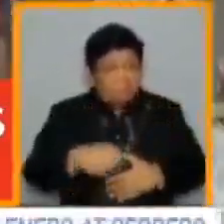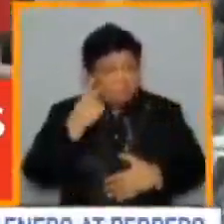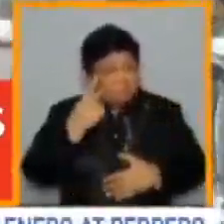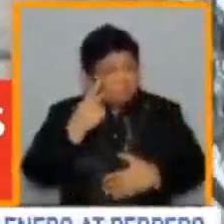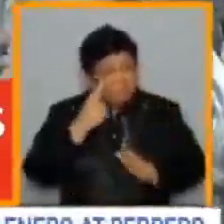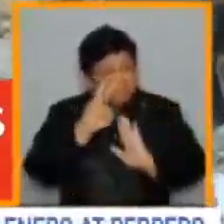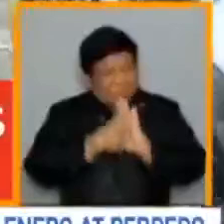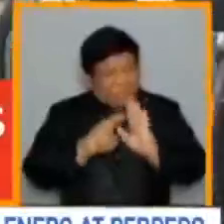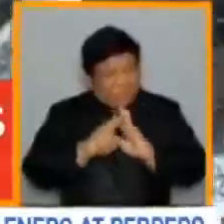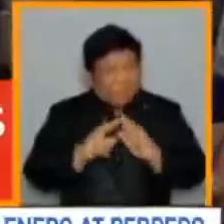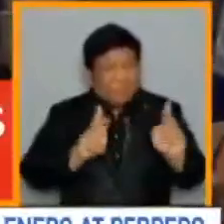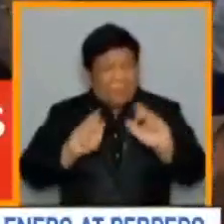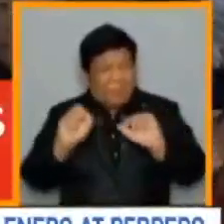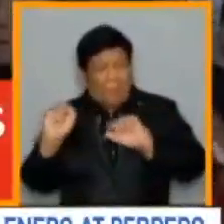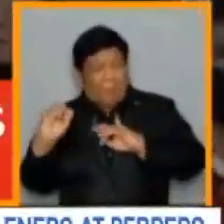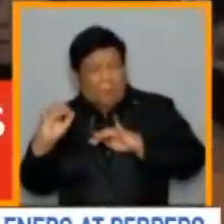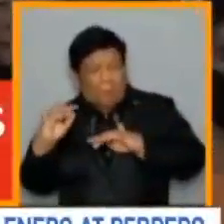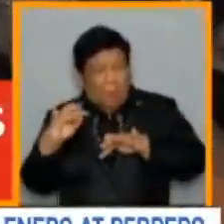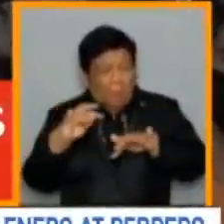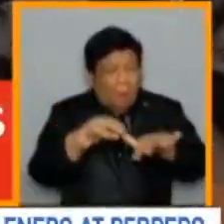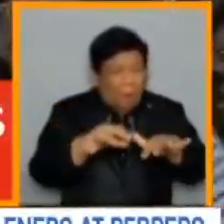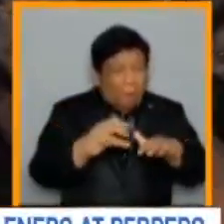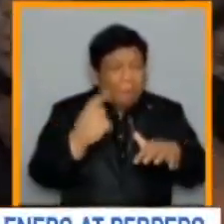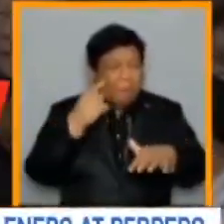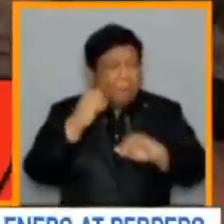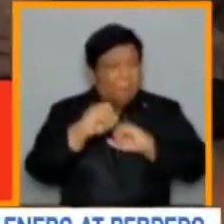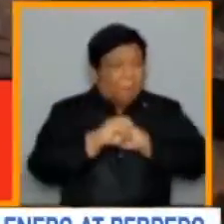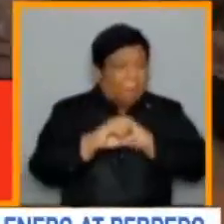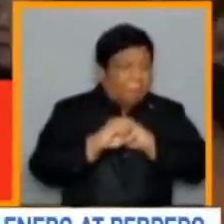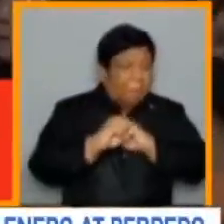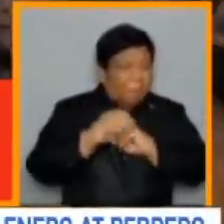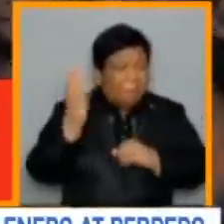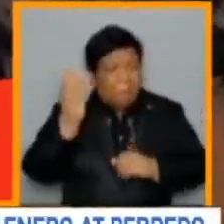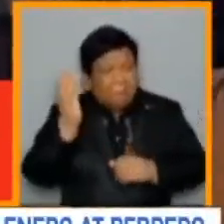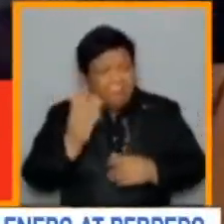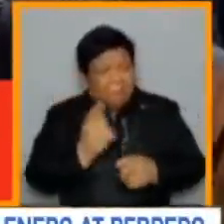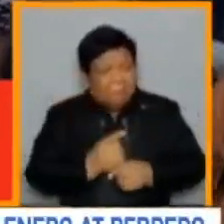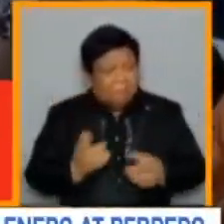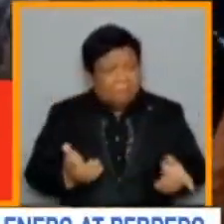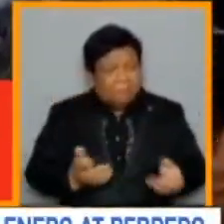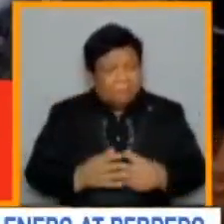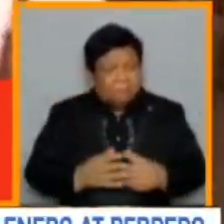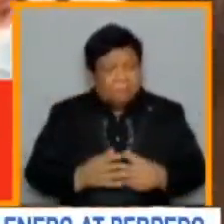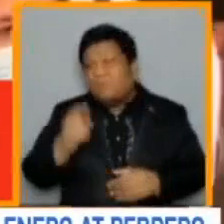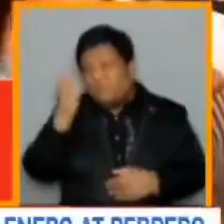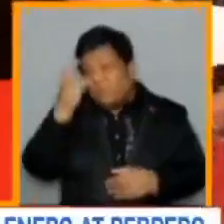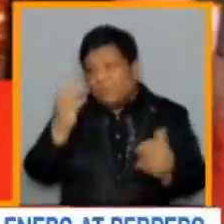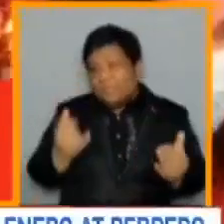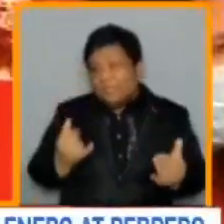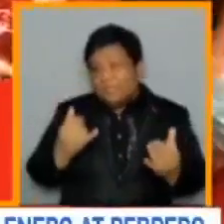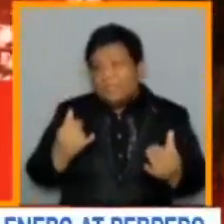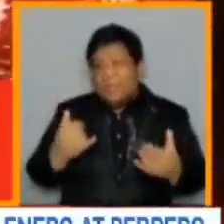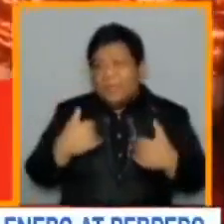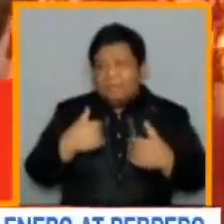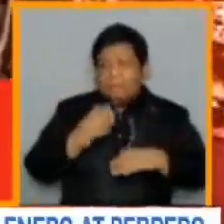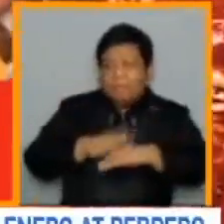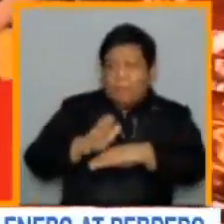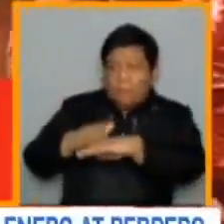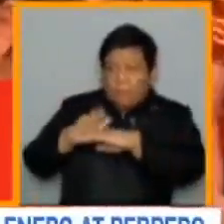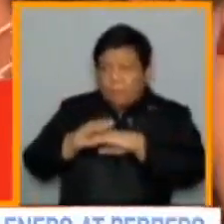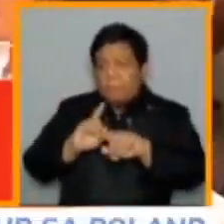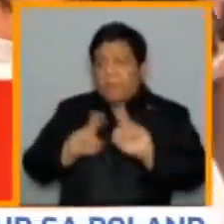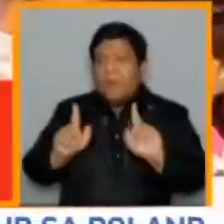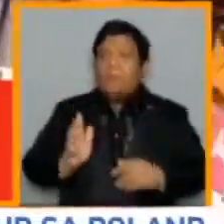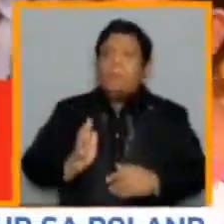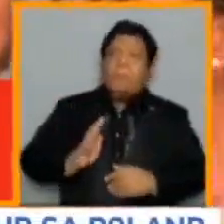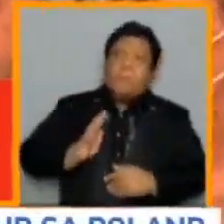tao kapag may mga campaign sorties yung ating mga kandidato? Well, as of now, meron na kaming sinisita pero wala pang official na